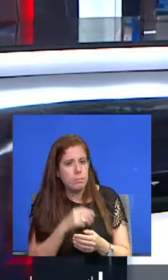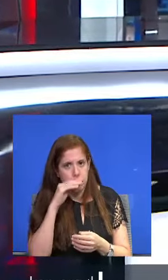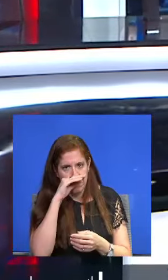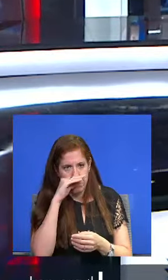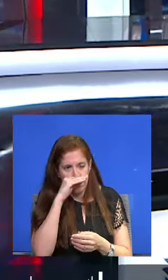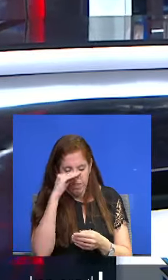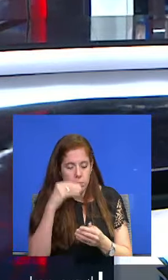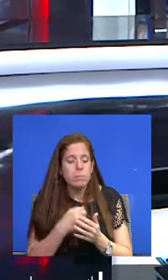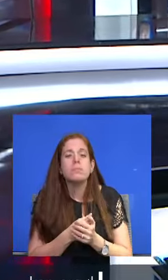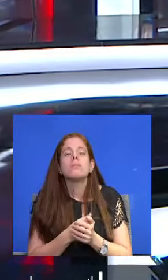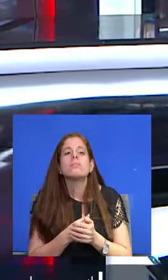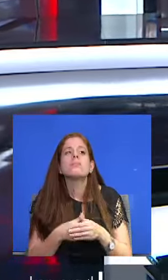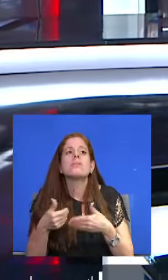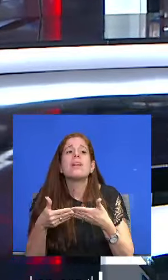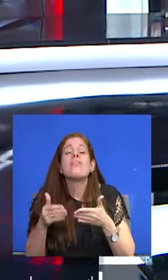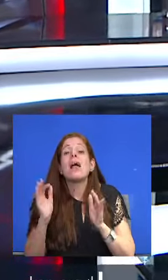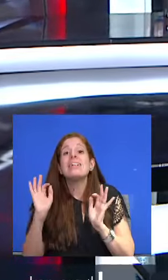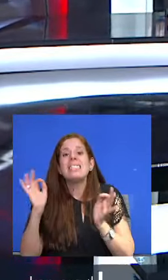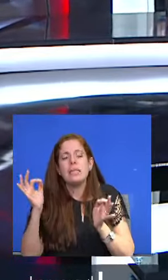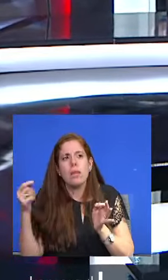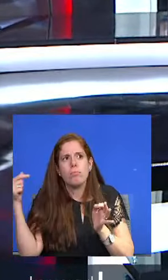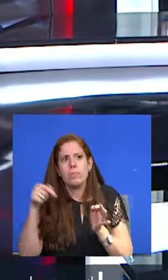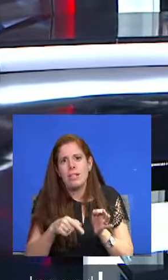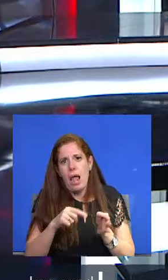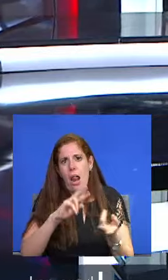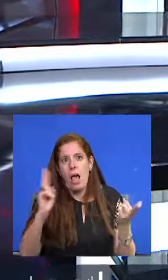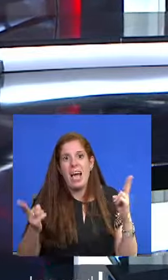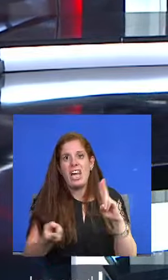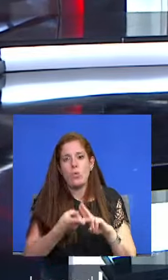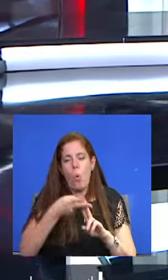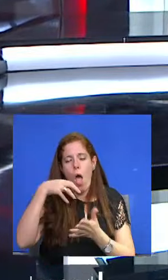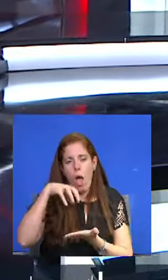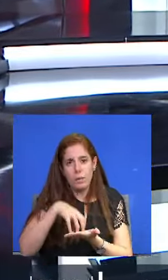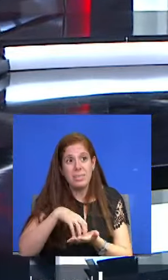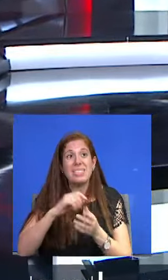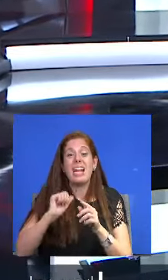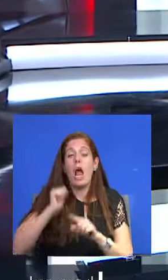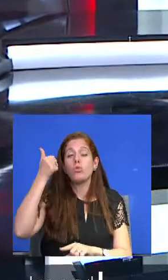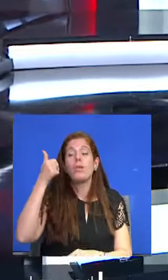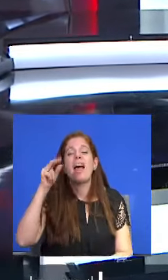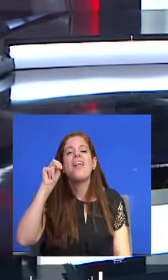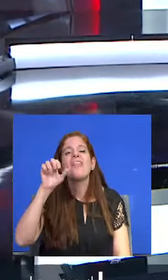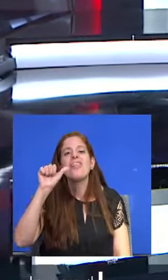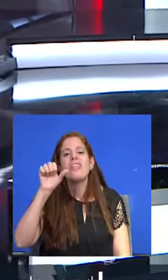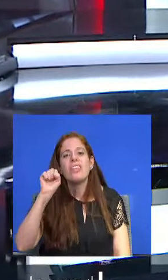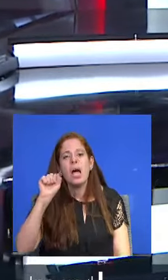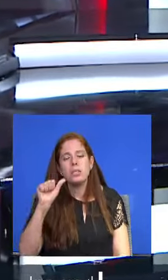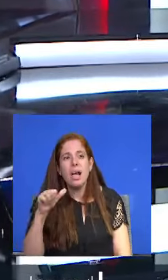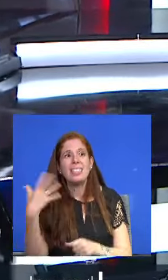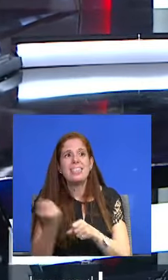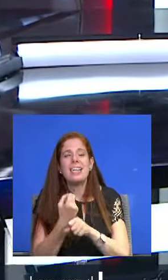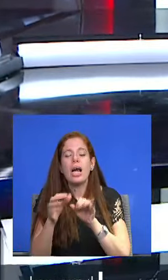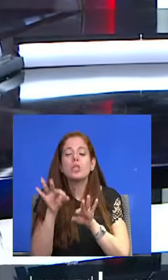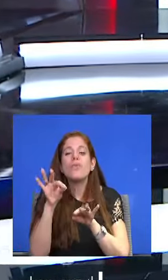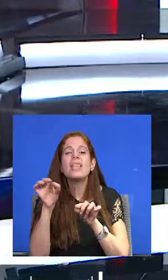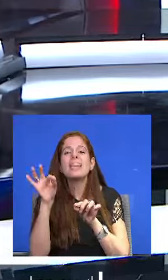חבילה יחידה במינה נחתה בכדור הארץ לראשונה מאז ומעולם. הצליחה נאסא לאסוף דגימה מאסטרואיד בזמן שהוא